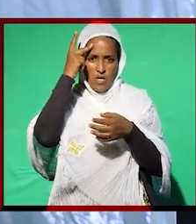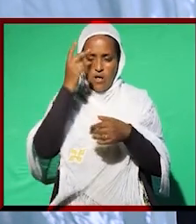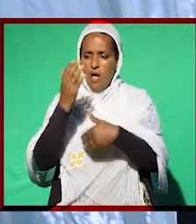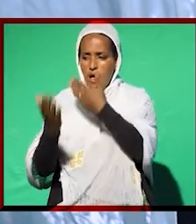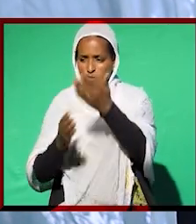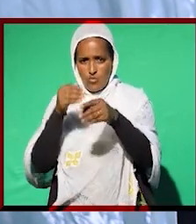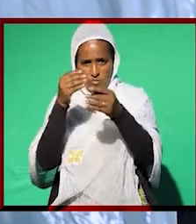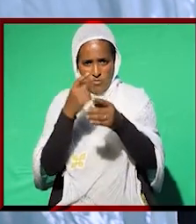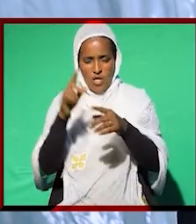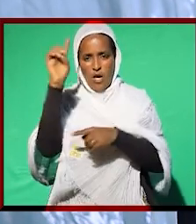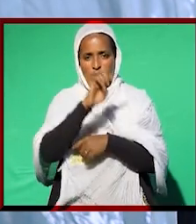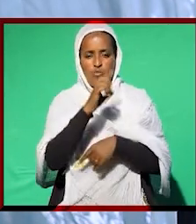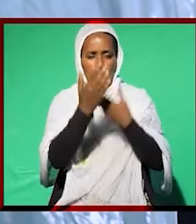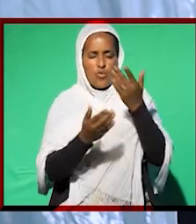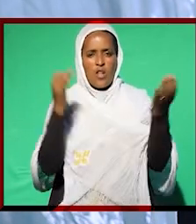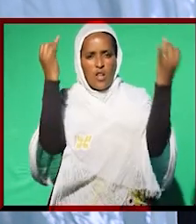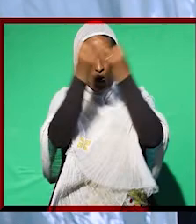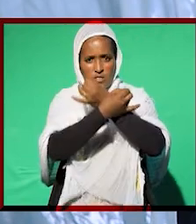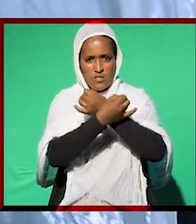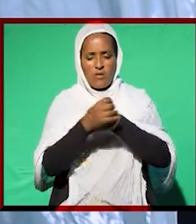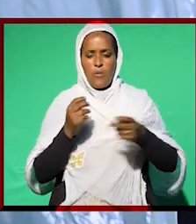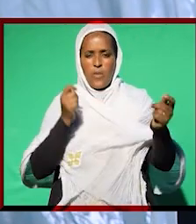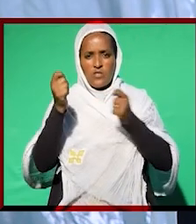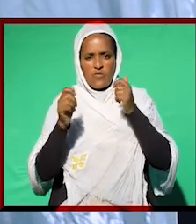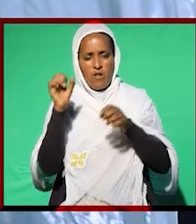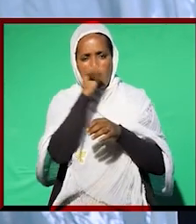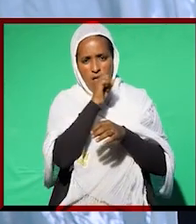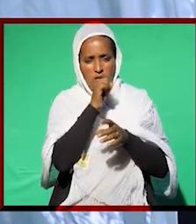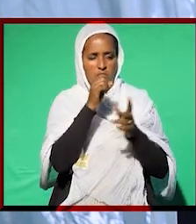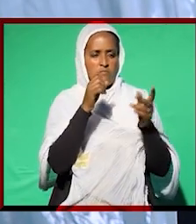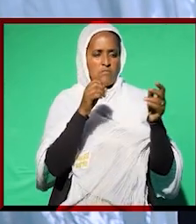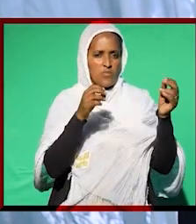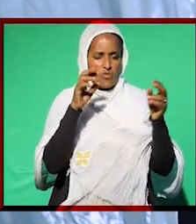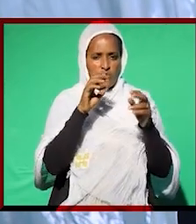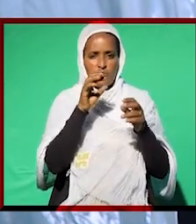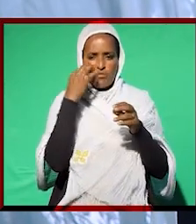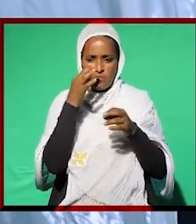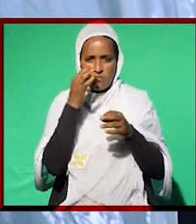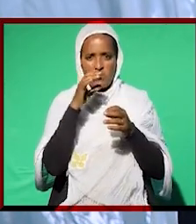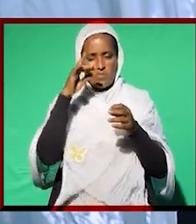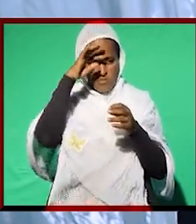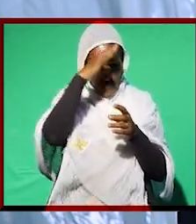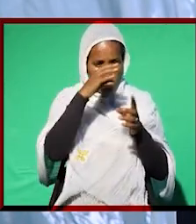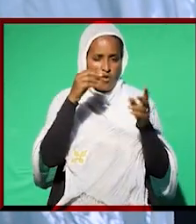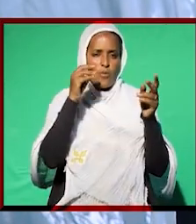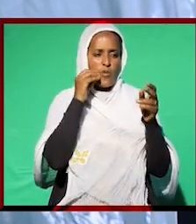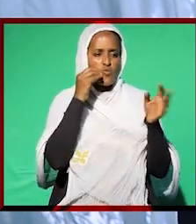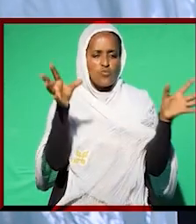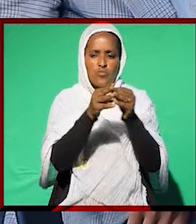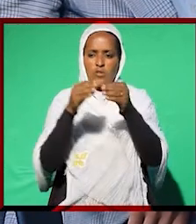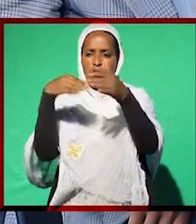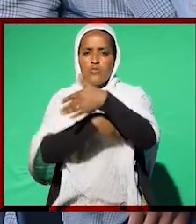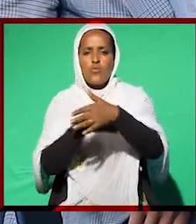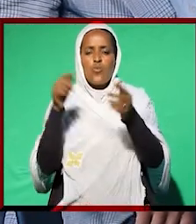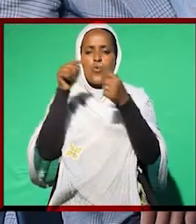ሚኒስተር ሰርቪስ መድቦ የቀኑን ሰርቪስ መድቦ ሌሊት በየጭፈራ ቤቱና በየመጠጥ ቤቱ ወይም በየሱስ ቤቱ እየሰበሰበ ሊያስገባ ነው